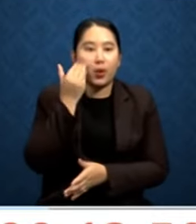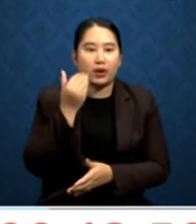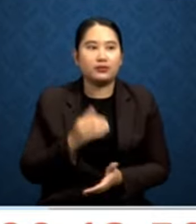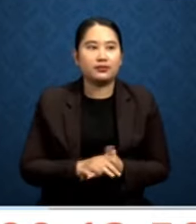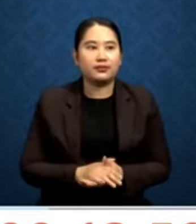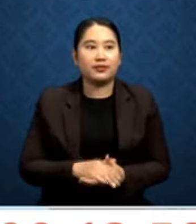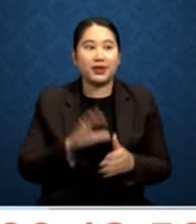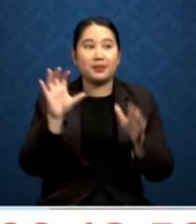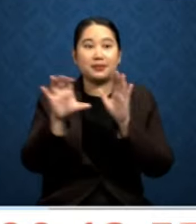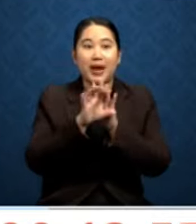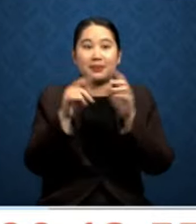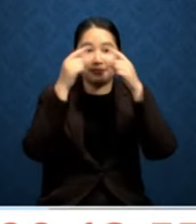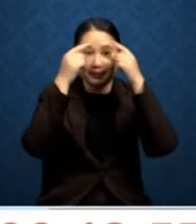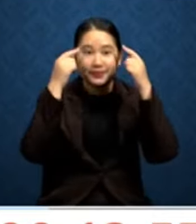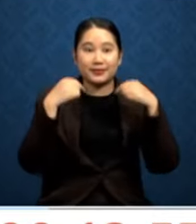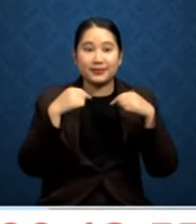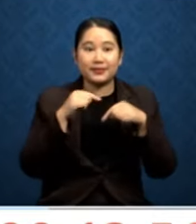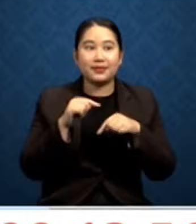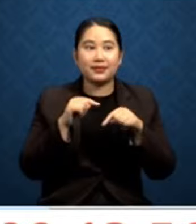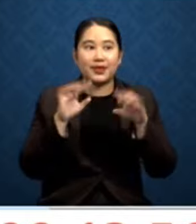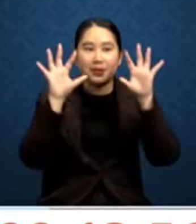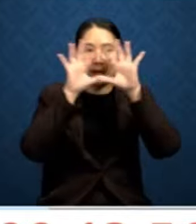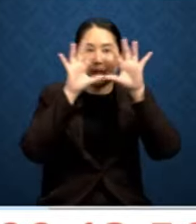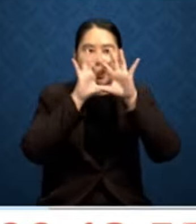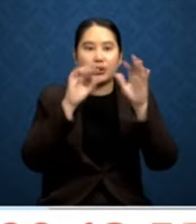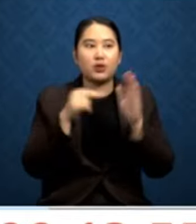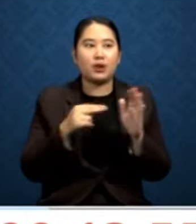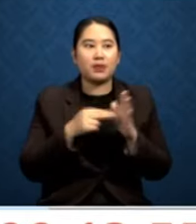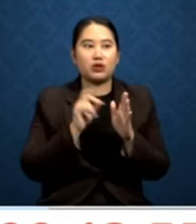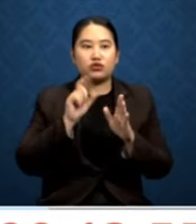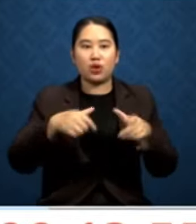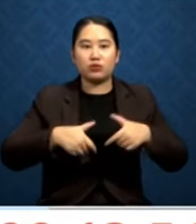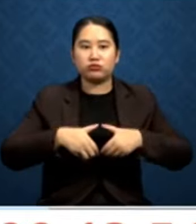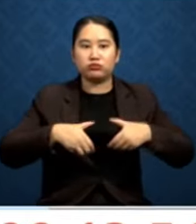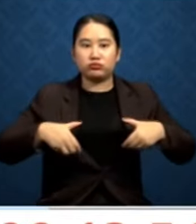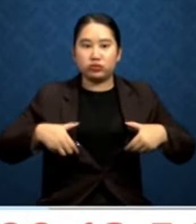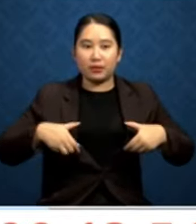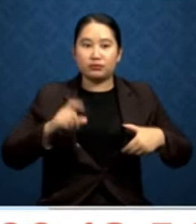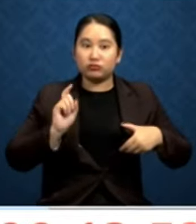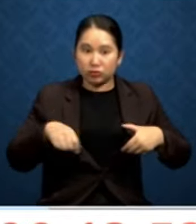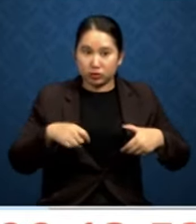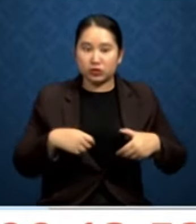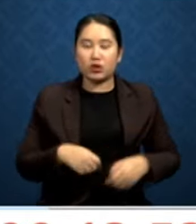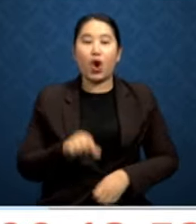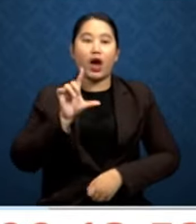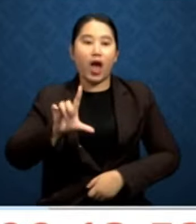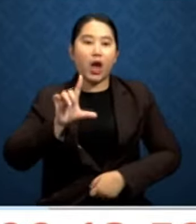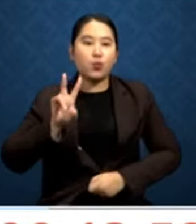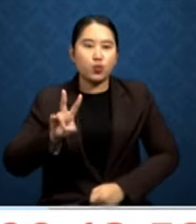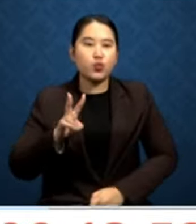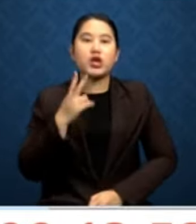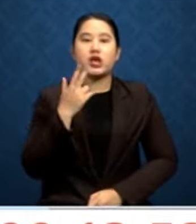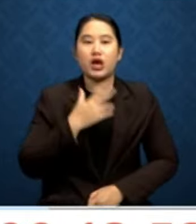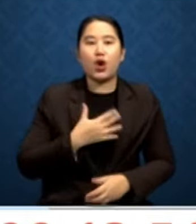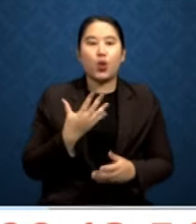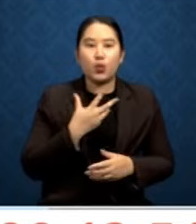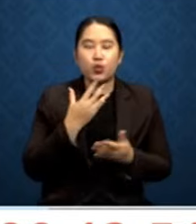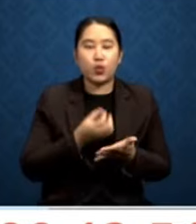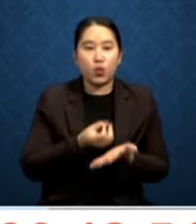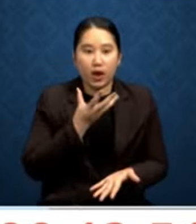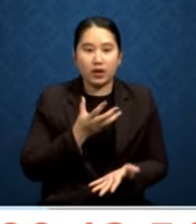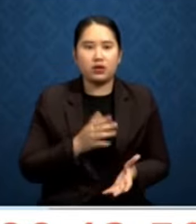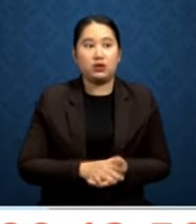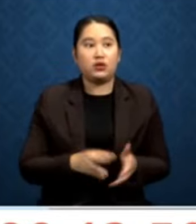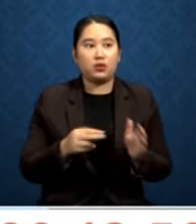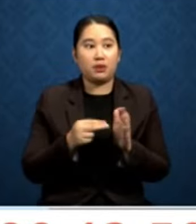เบรๆไปเนี่ยก็คอว่าขนาดว Bikini ยต้องใส่แบที่มีแรนด์ เป็หลุยอะไรสักอย่างนี้นะครับขนาดแค่นี้